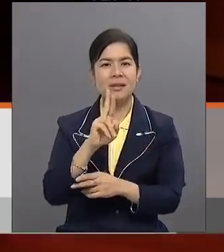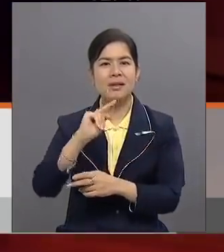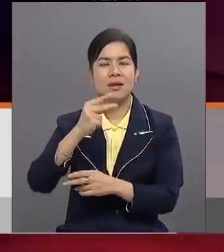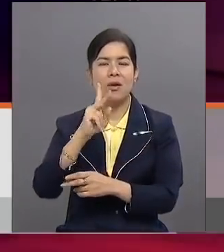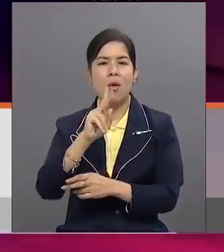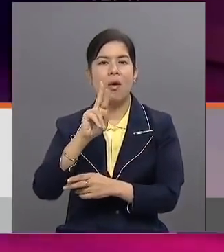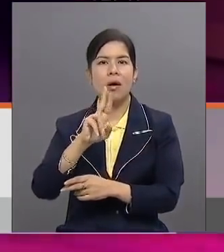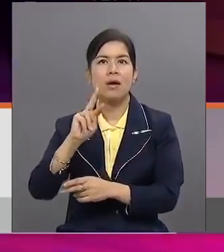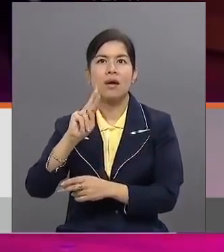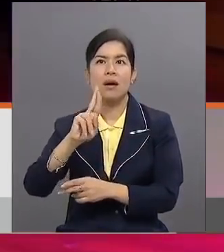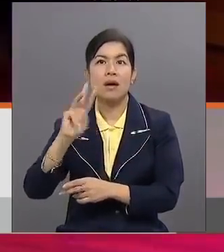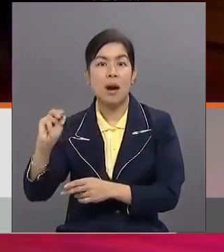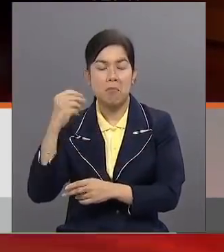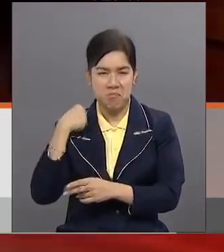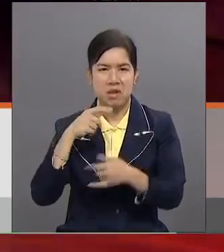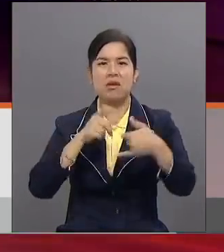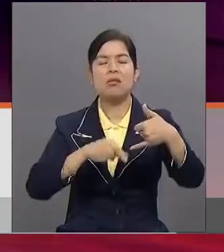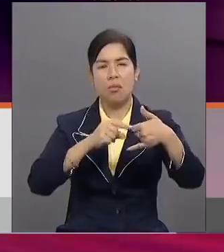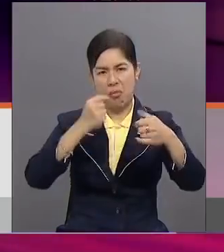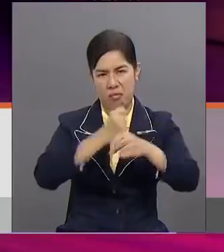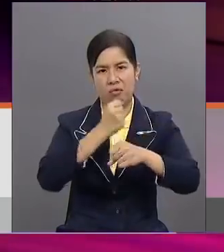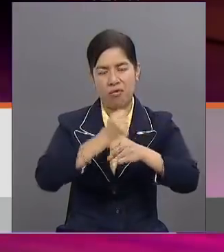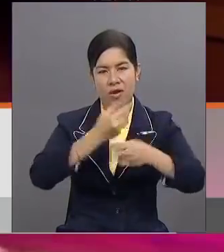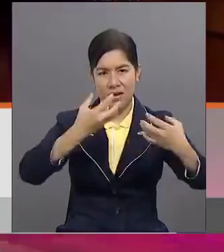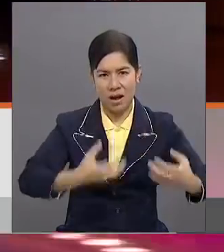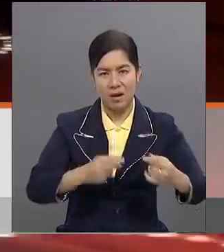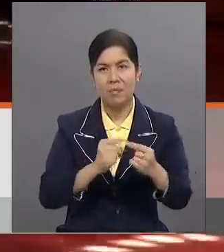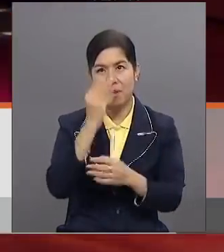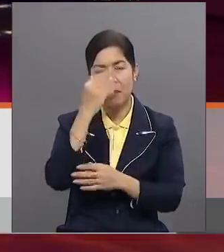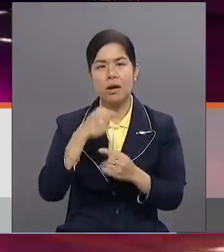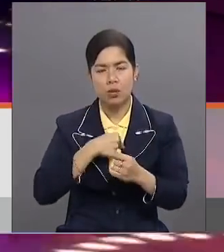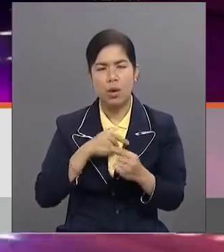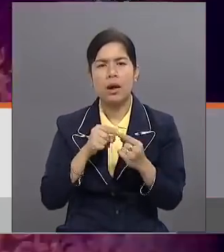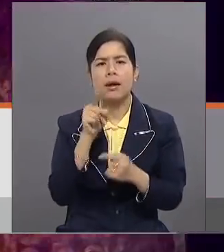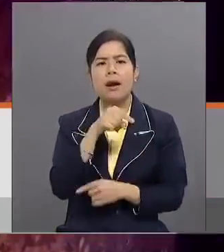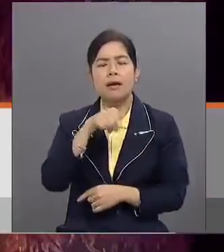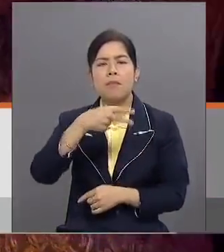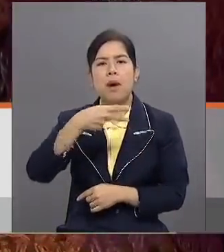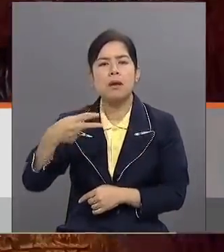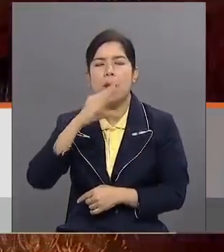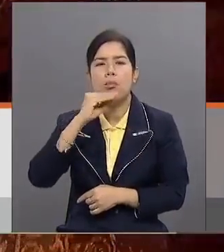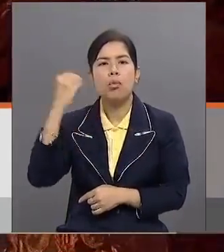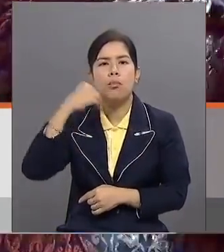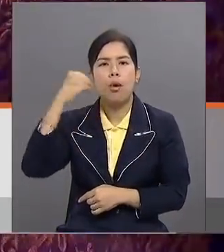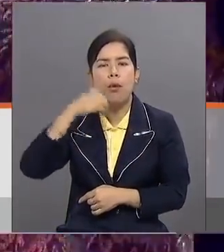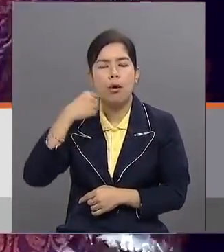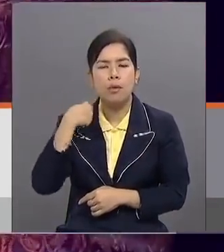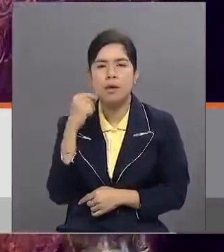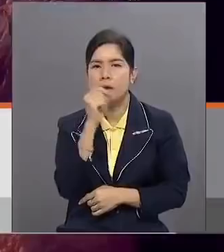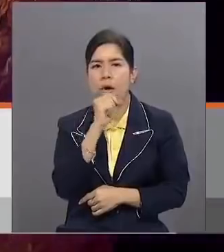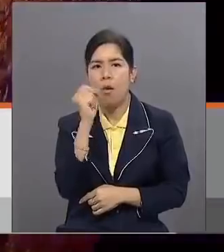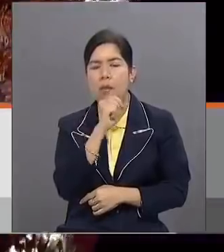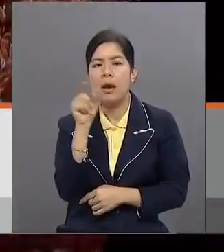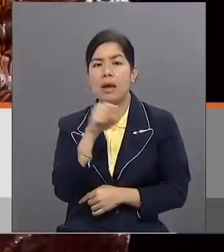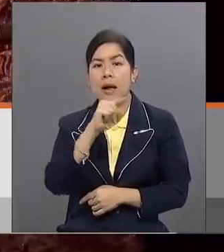างที่เห็นซ้อมและฝึกหนักพอตัวค่ะเพราะปกติแทบใช้แต่ภาษาอังกฤษเพราะเรียนอินเตอร์ร้องแต่เพลงสากลพอรู้ว่า